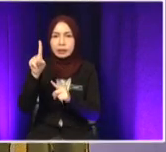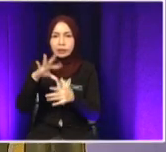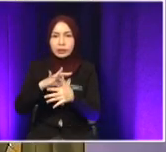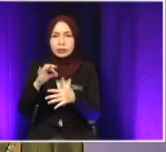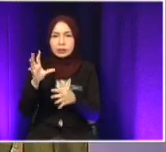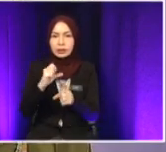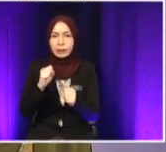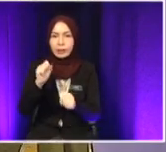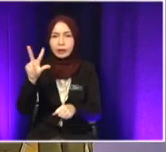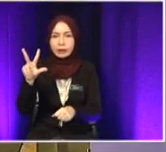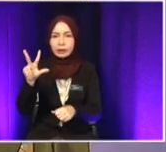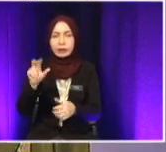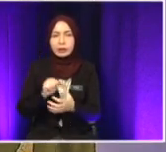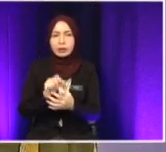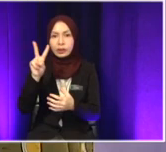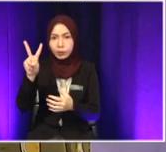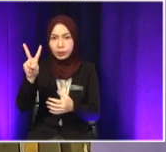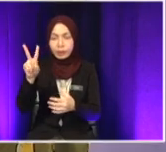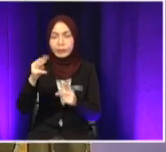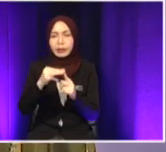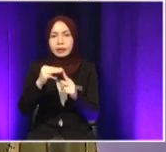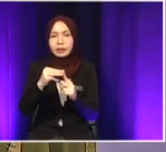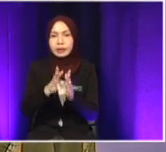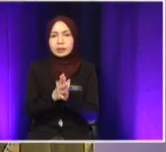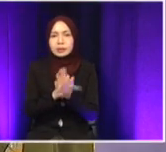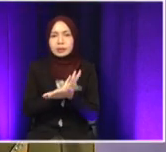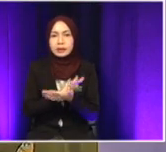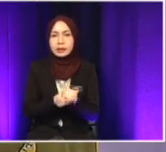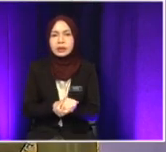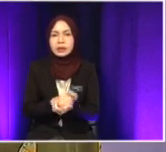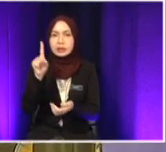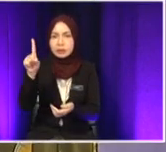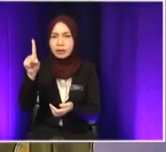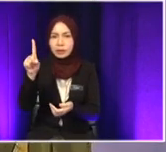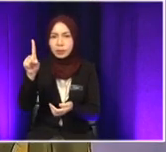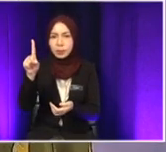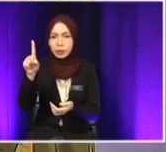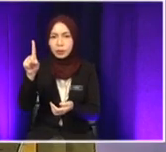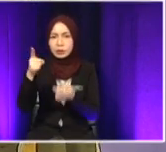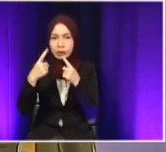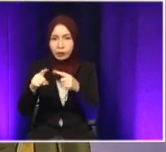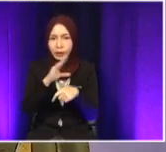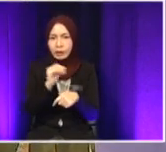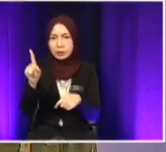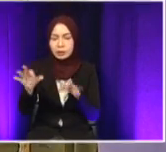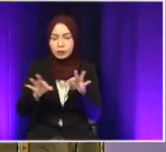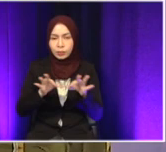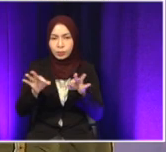ada uraian isi satu uraian 1 untuk satu isi begitu juga